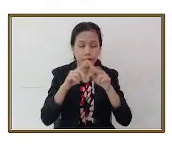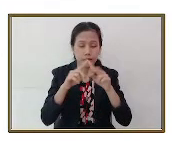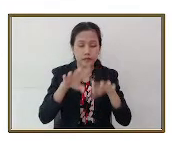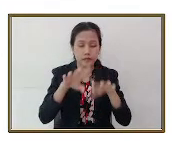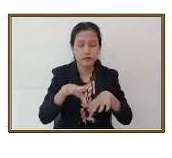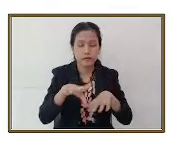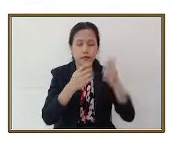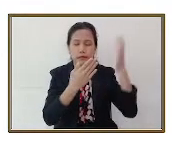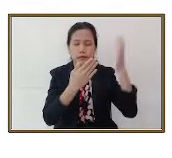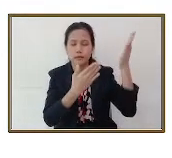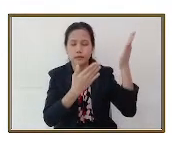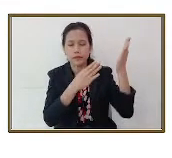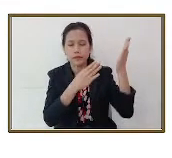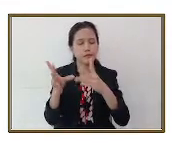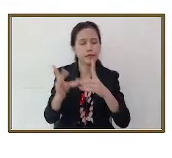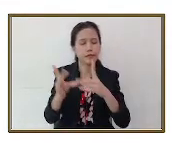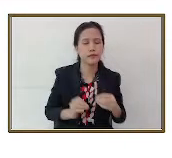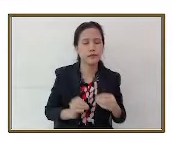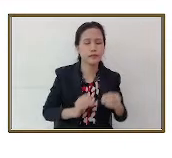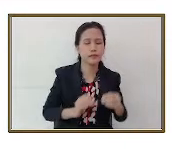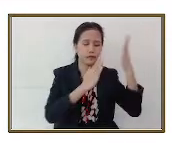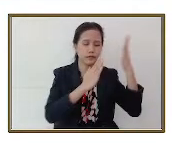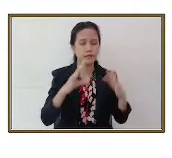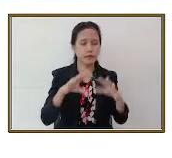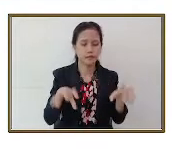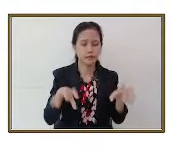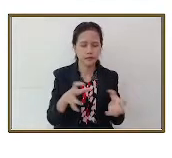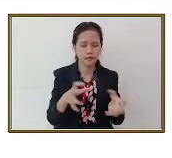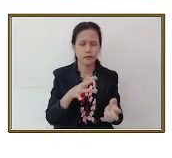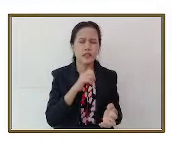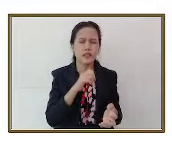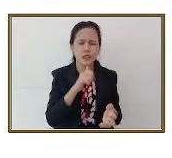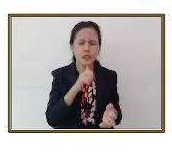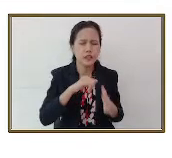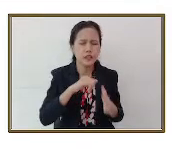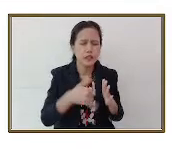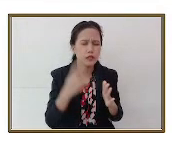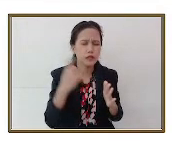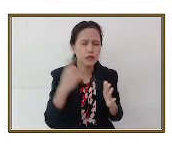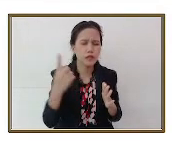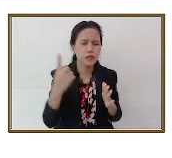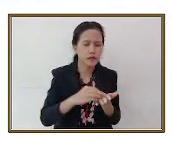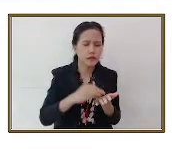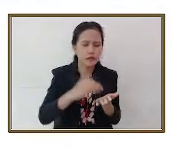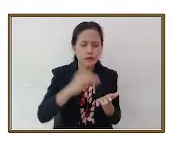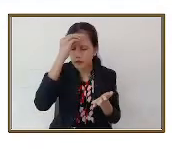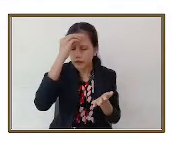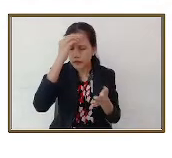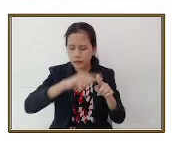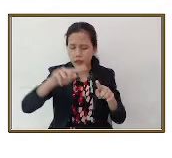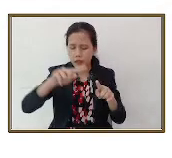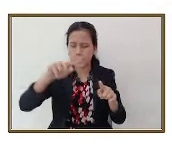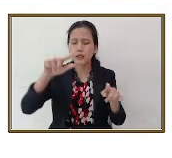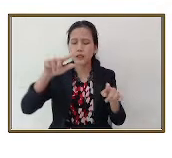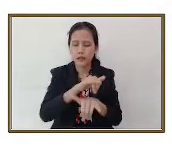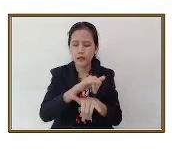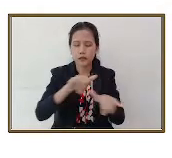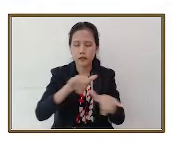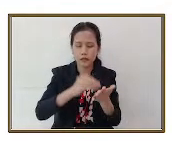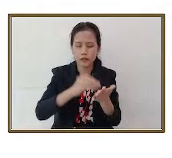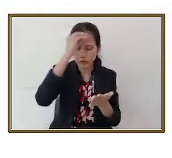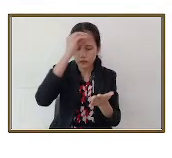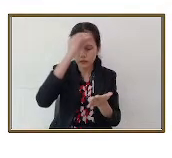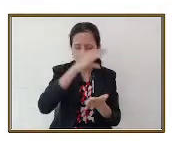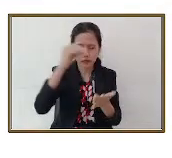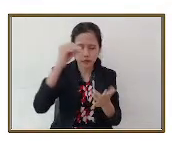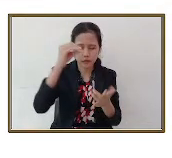And let us not just be a hearer only. In fact, kung kami po'y magiging tagapakinig lamang, Panginoon,